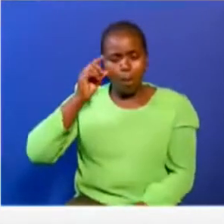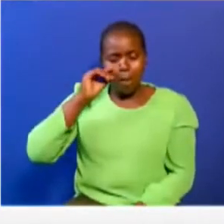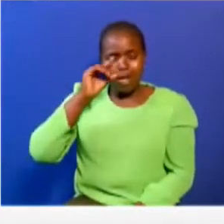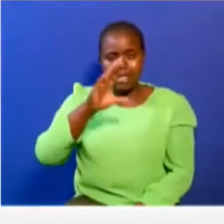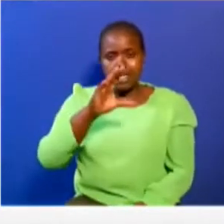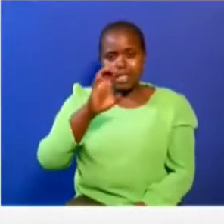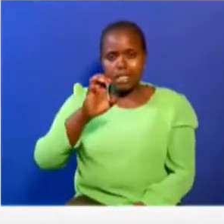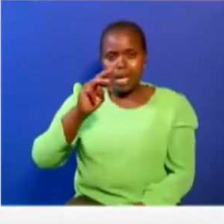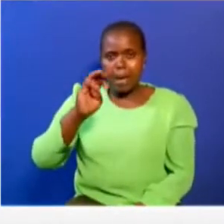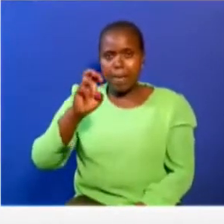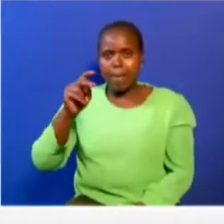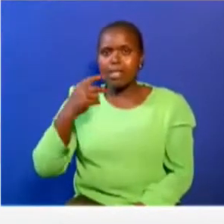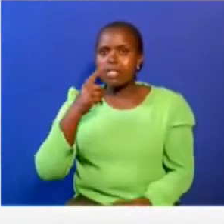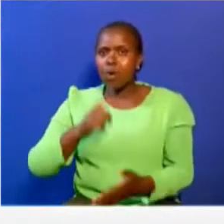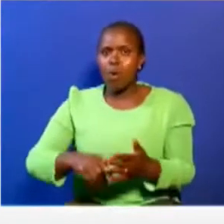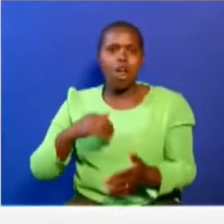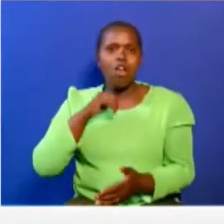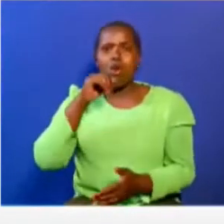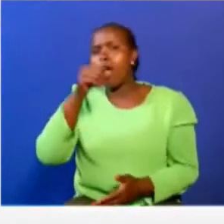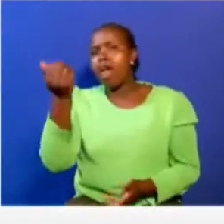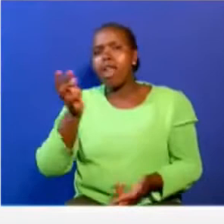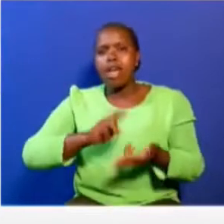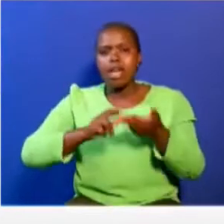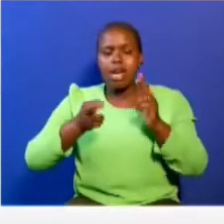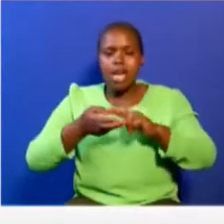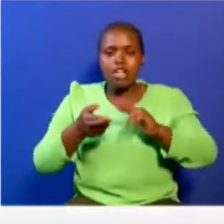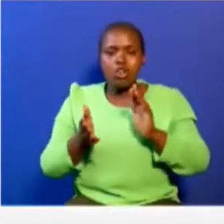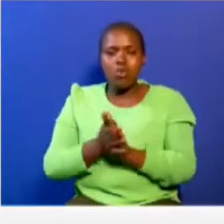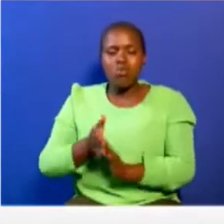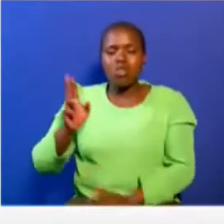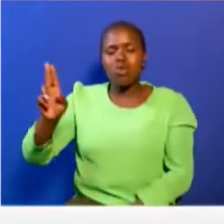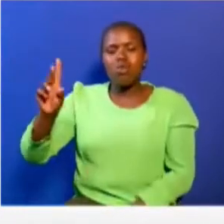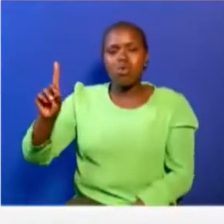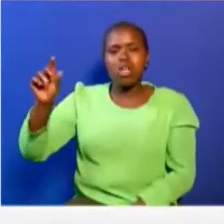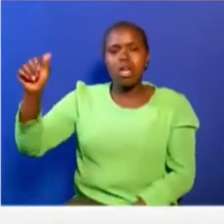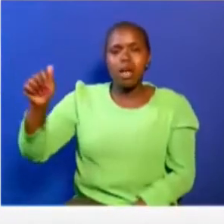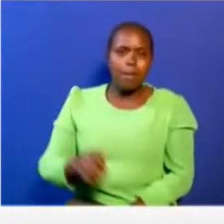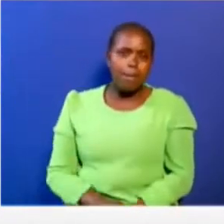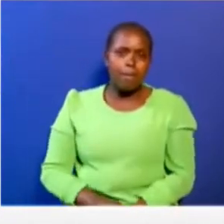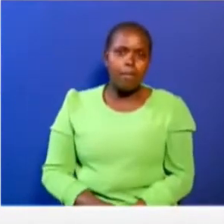ikishikilia msimamo kuwa haina uhusiano wote ule na chama cha UDA.